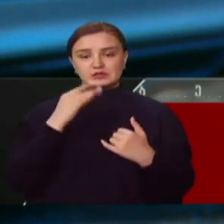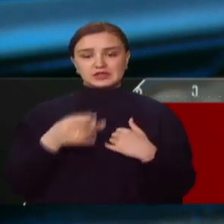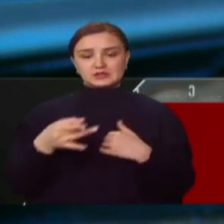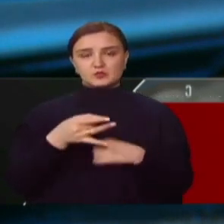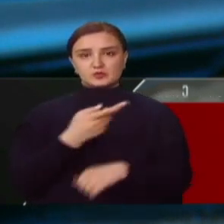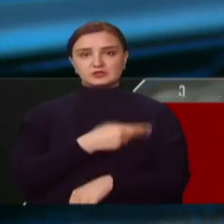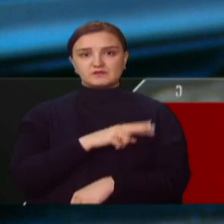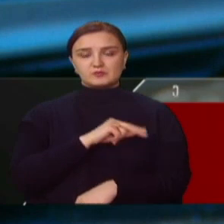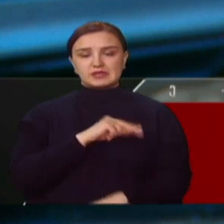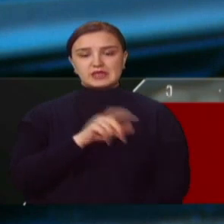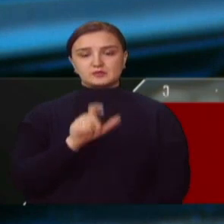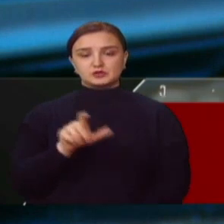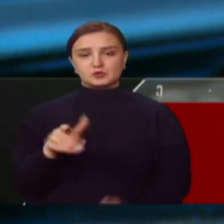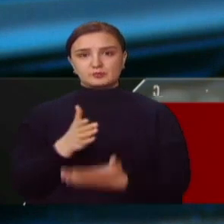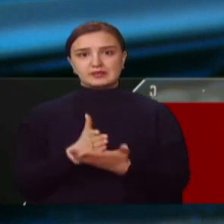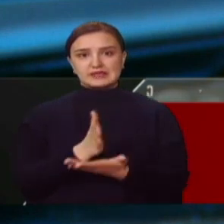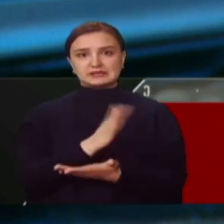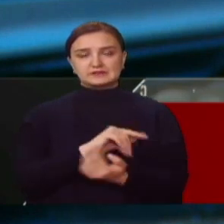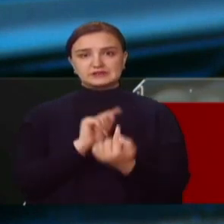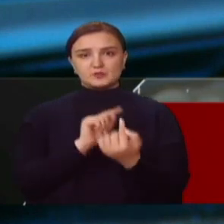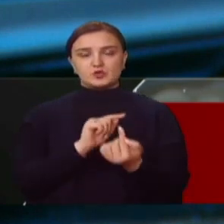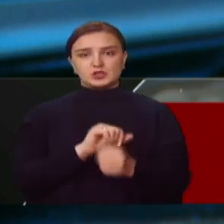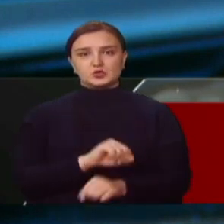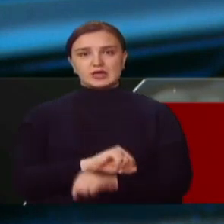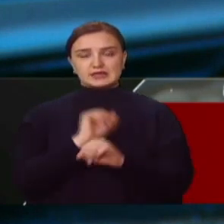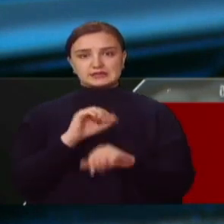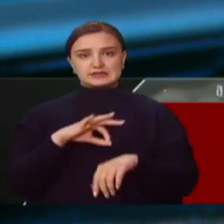რესპუბლიკური საავადმყოფოს თანამშრომლების ნაწილმა საპროტესტო აქცია